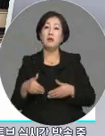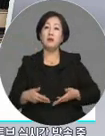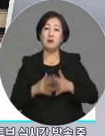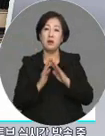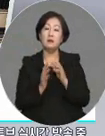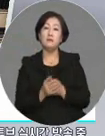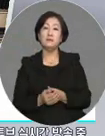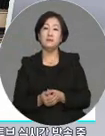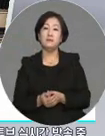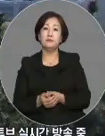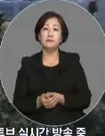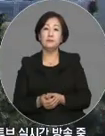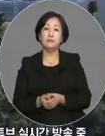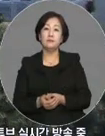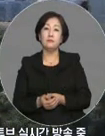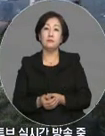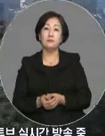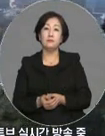기자입니다.